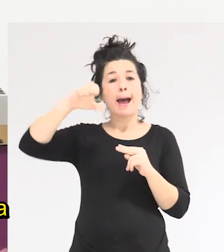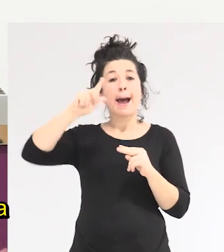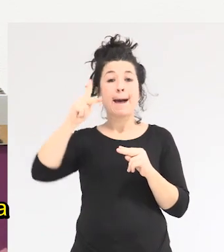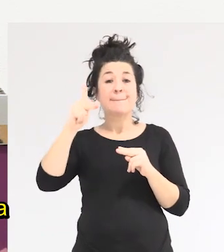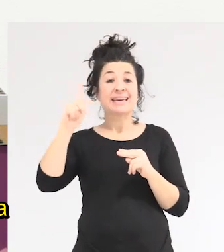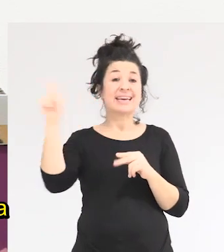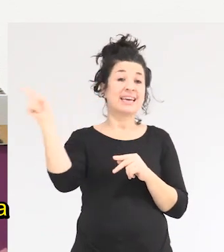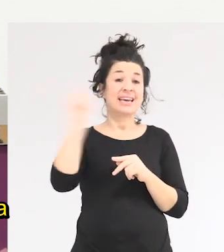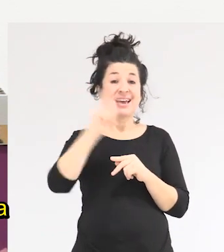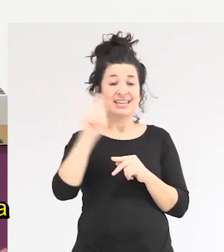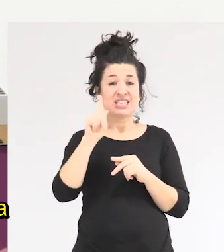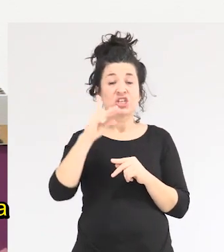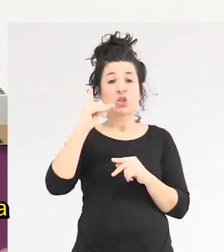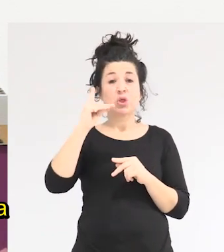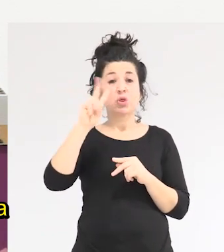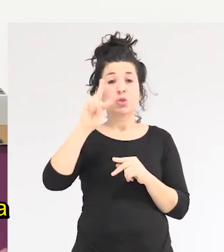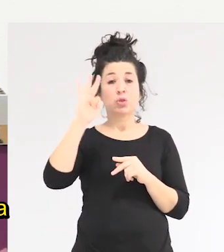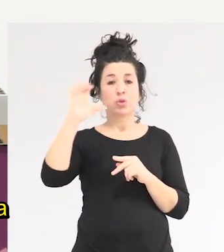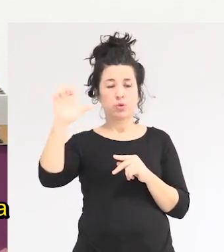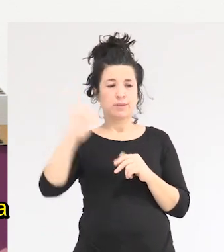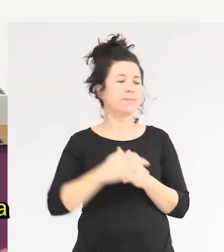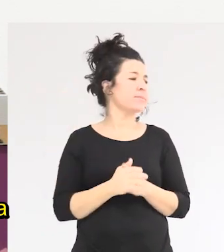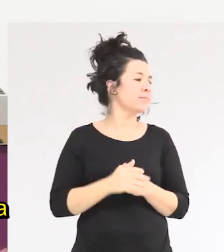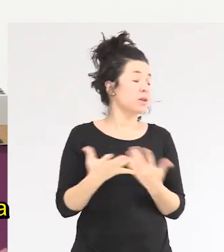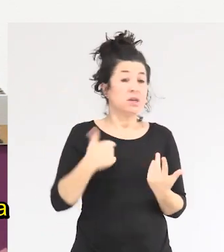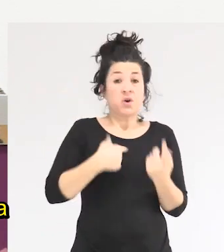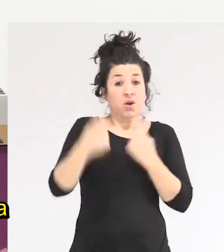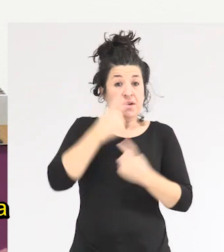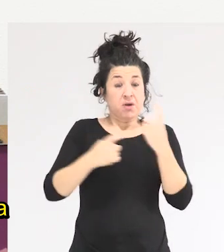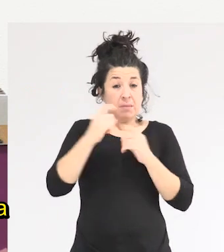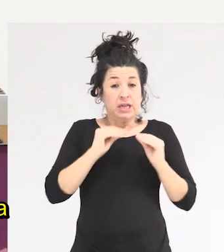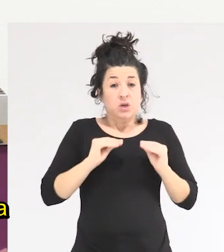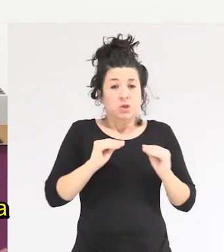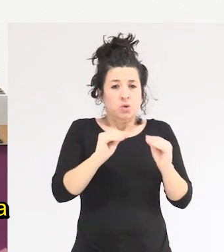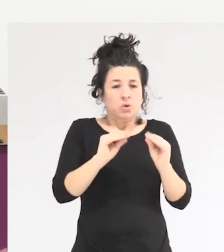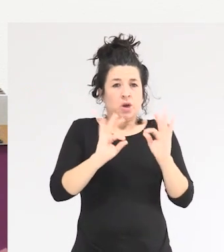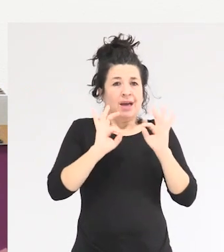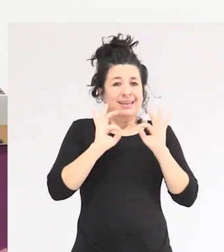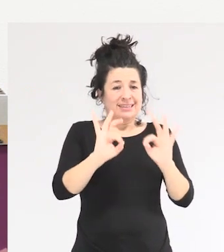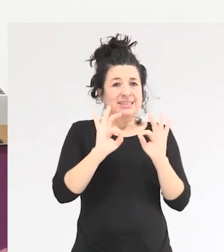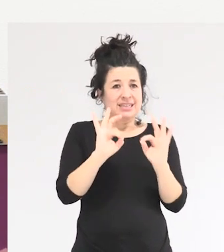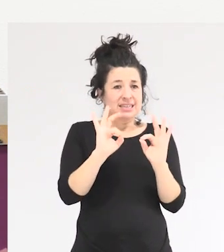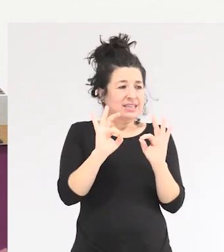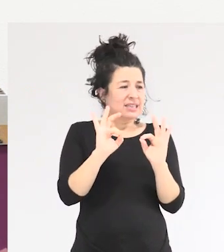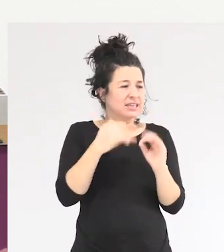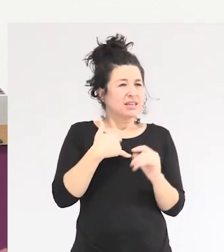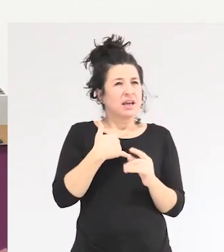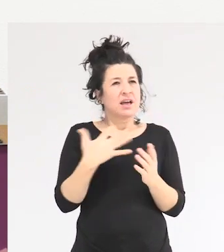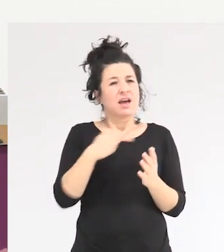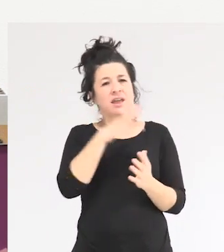Bueno, hori da nik daukadan informazioa berak idatzi duenaz, eta gogoratzen